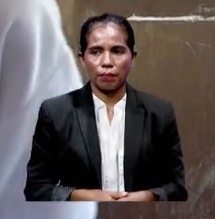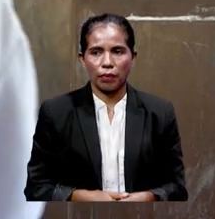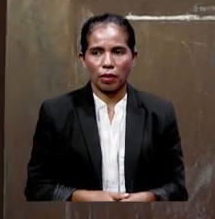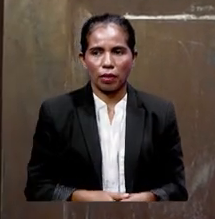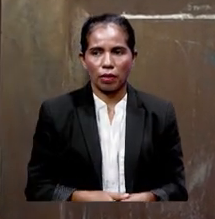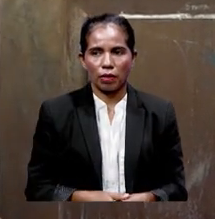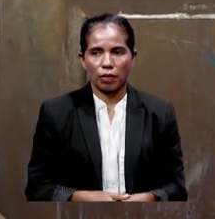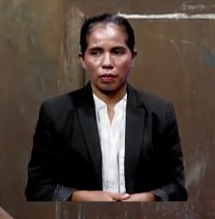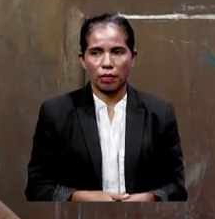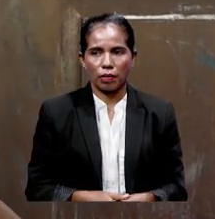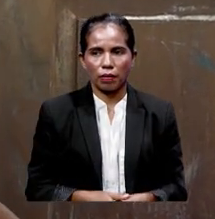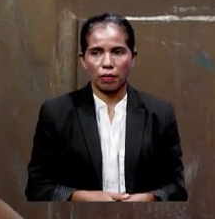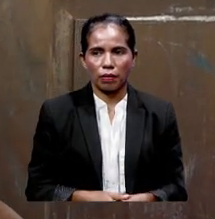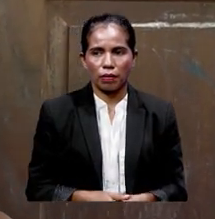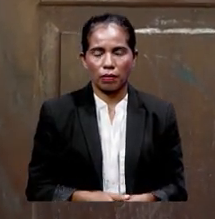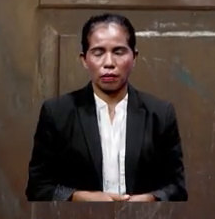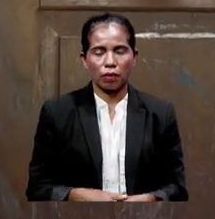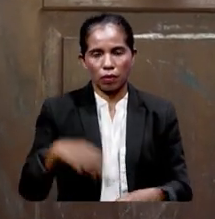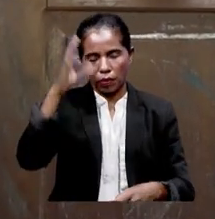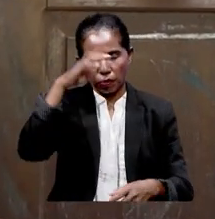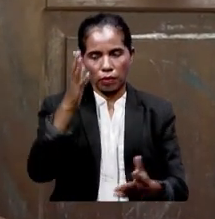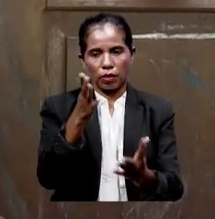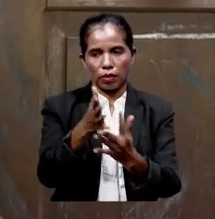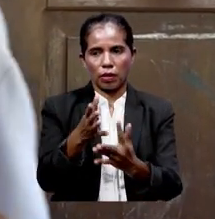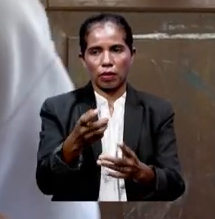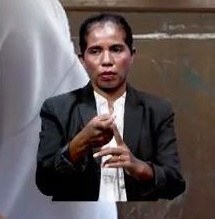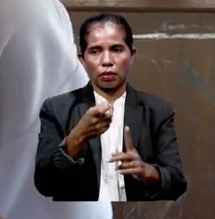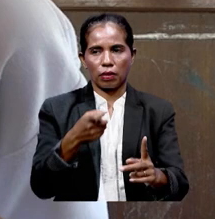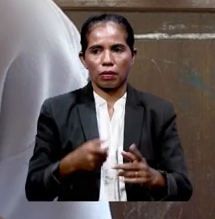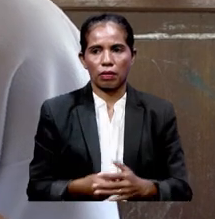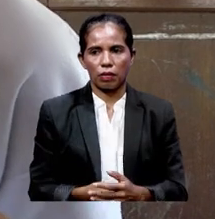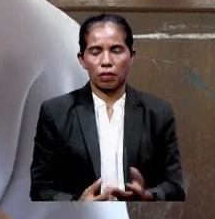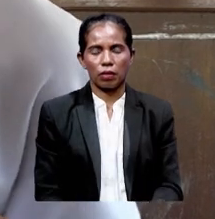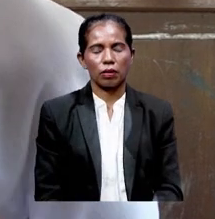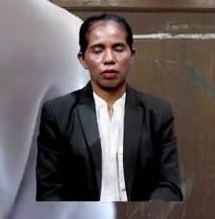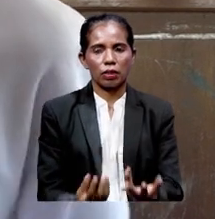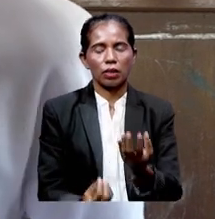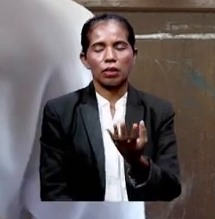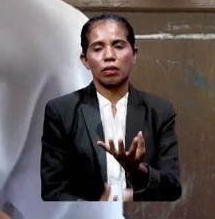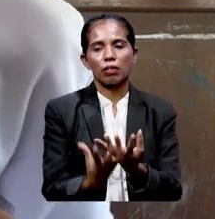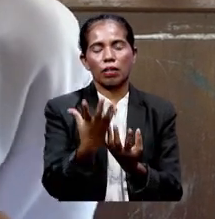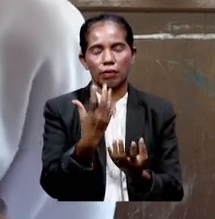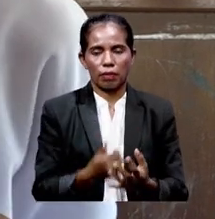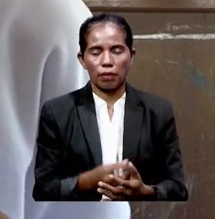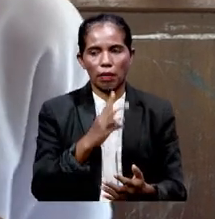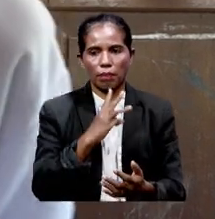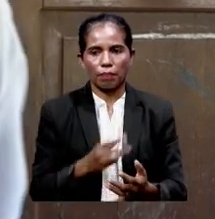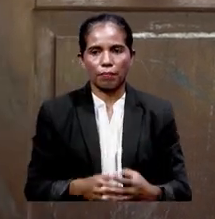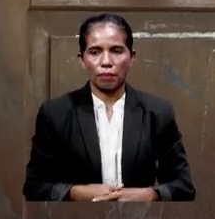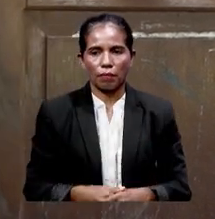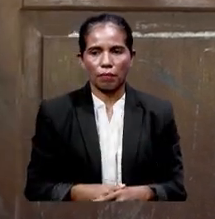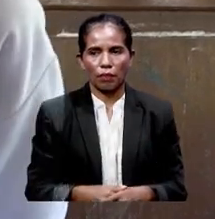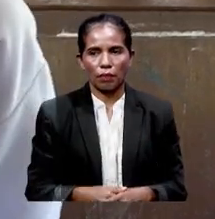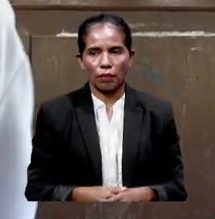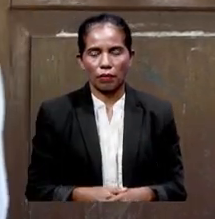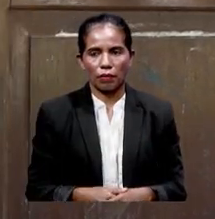ne ne udah bel tamu sih ne larang si rai liur sapal mai dia anu be ne ne mak ne